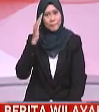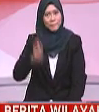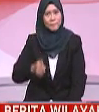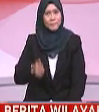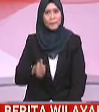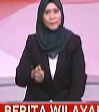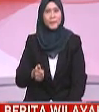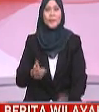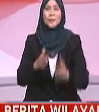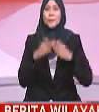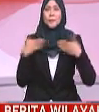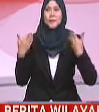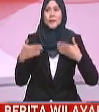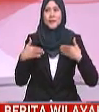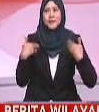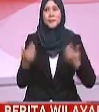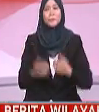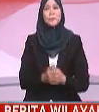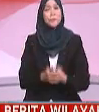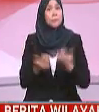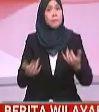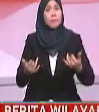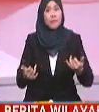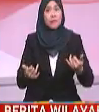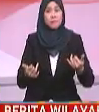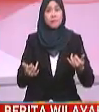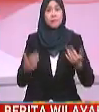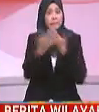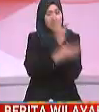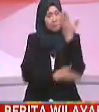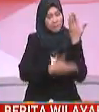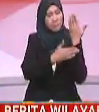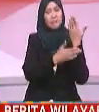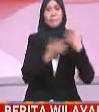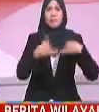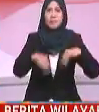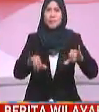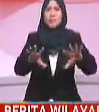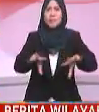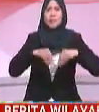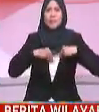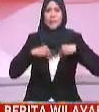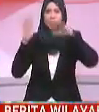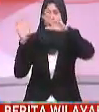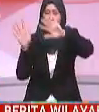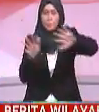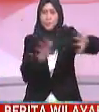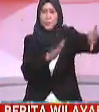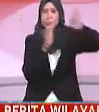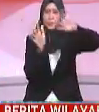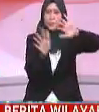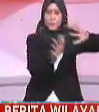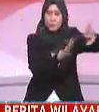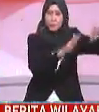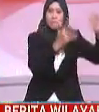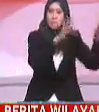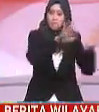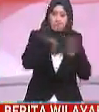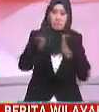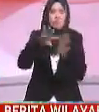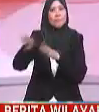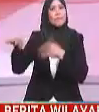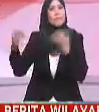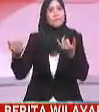Assalamualaikum dan salam sejahtera. Pada ketika ini, rantau negara masih lagi menerima pengaruh angin daripada pelbagai hala